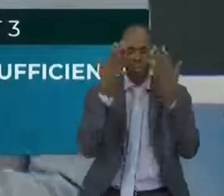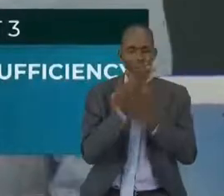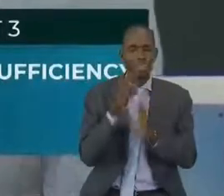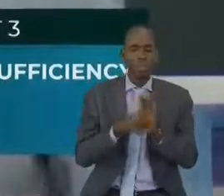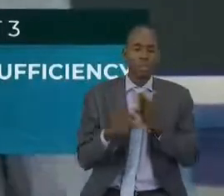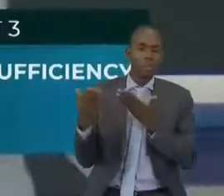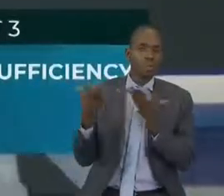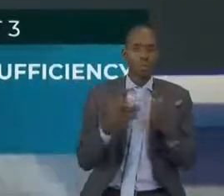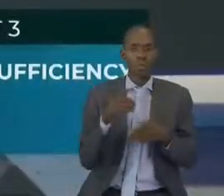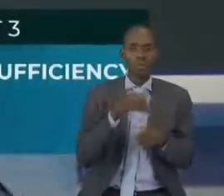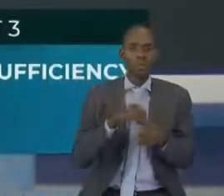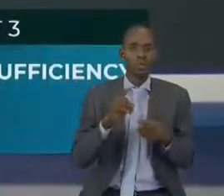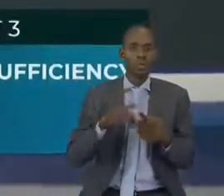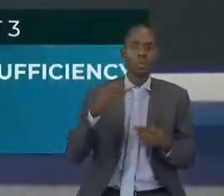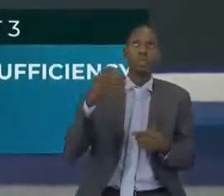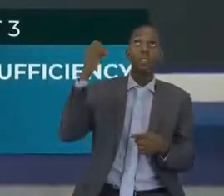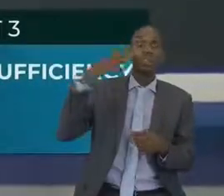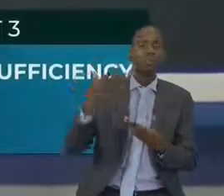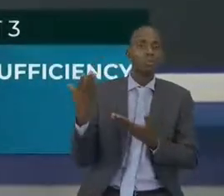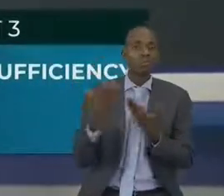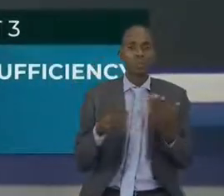dans la lumière,